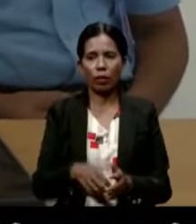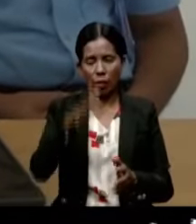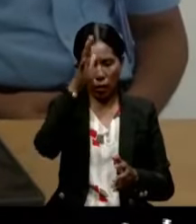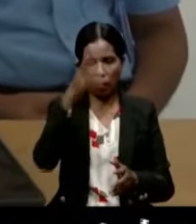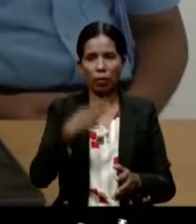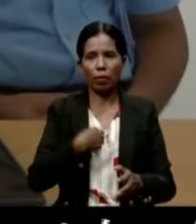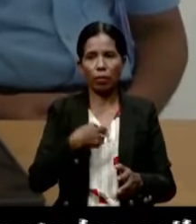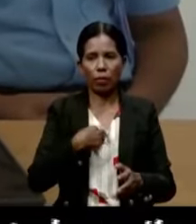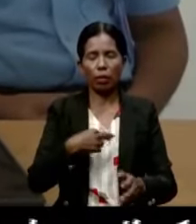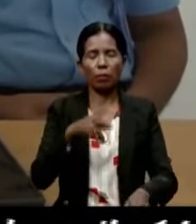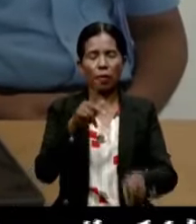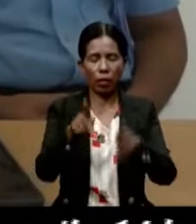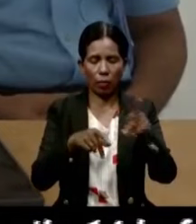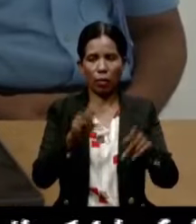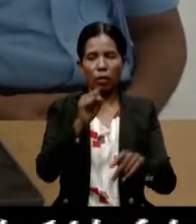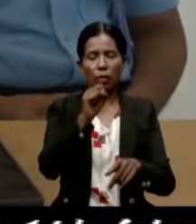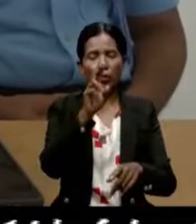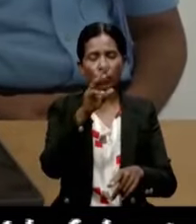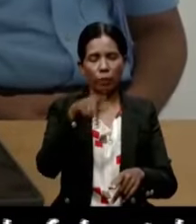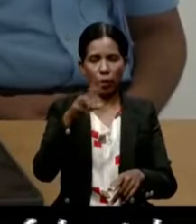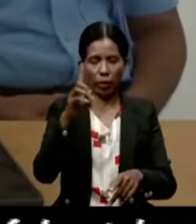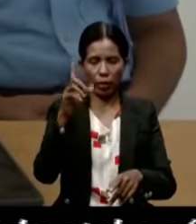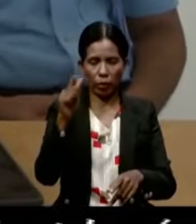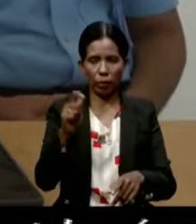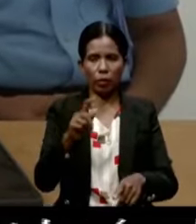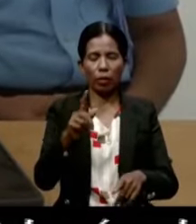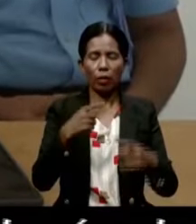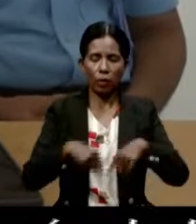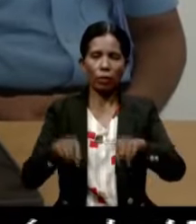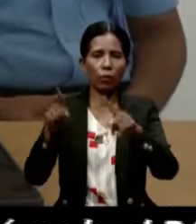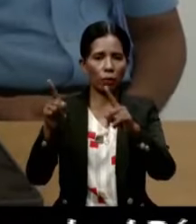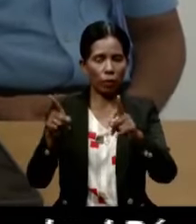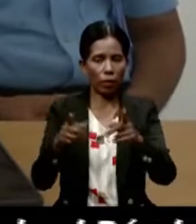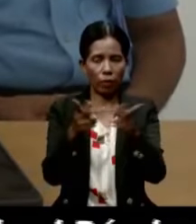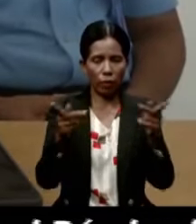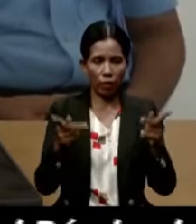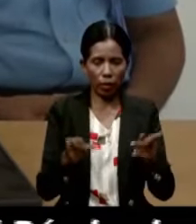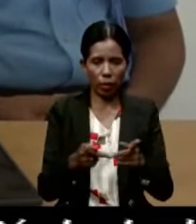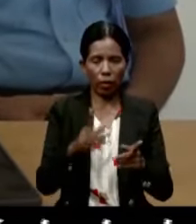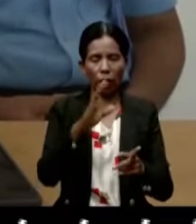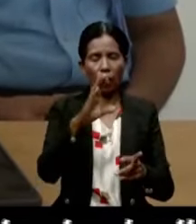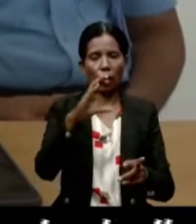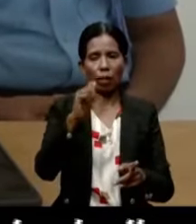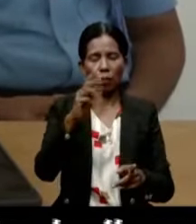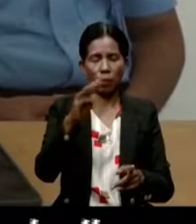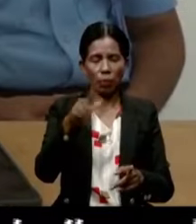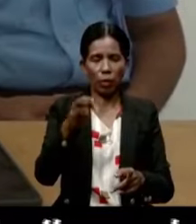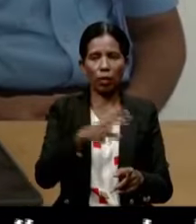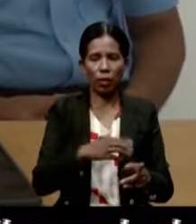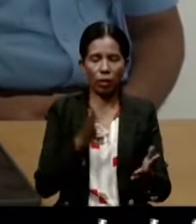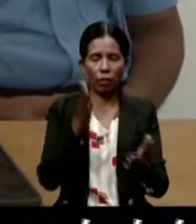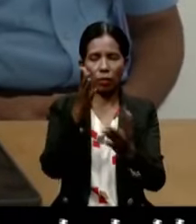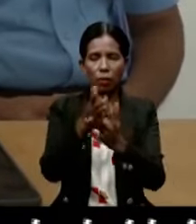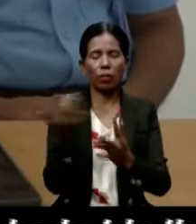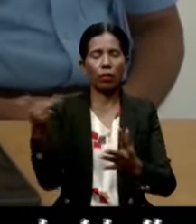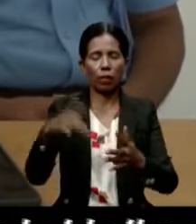maka suspetu aman ras maka suspetu antau lezaru sira toiha Kampung Baru atau khusus lisensi pertama umat atau foto